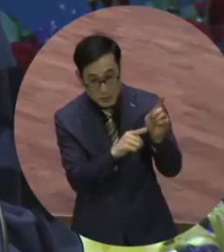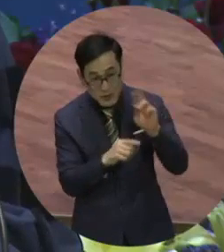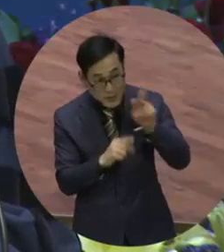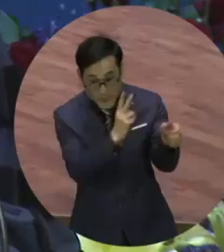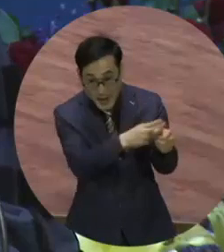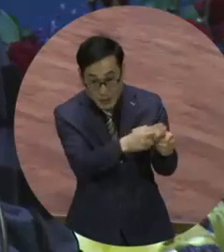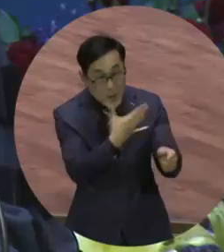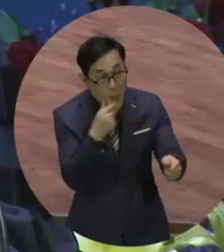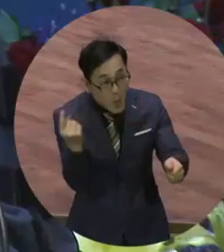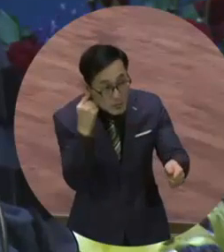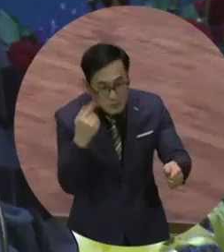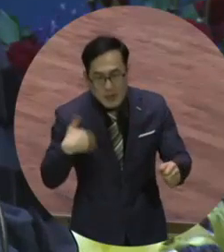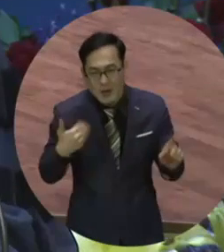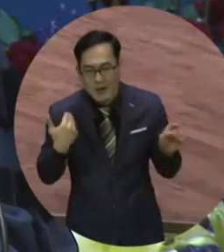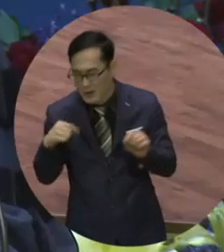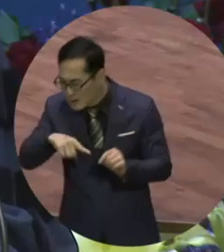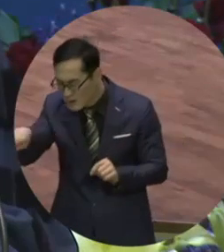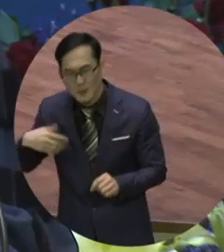바울을 끝까지 죽이려고